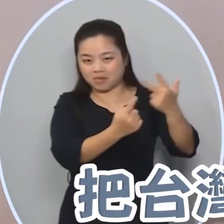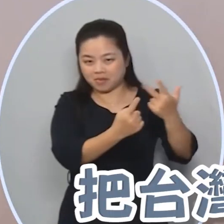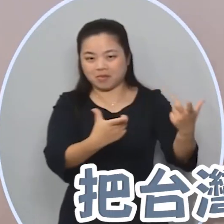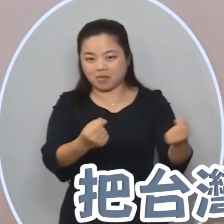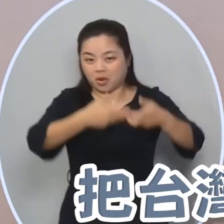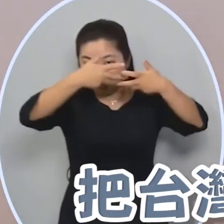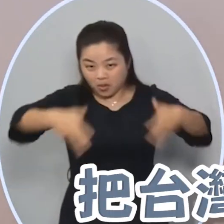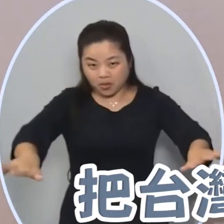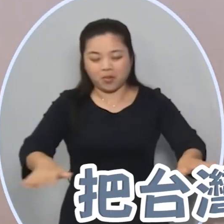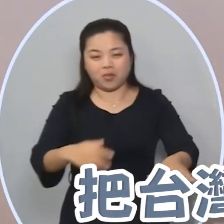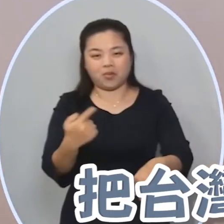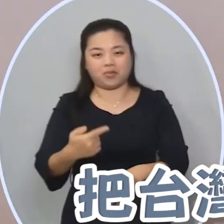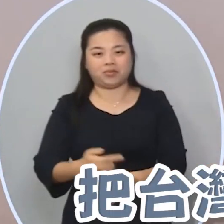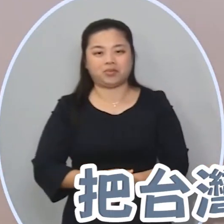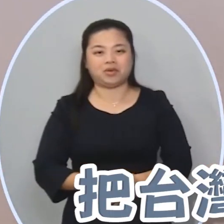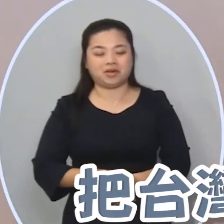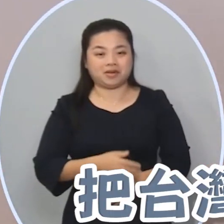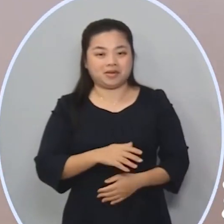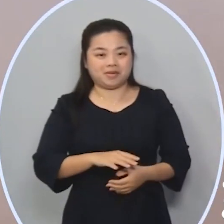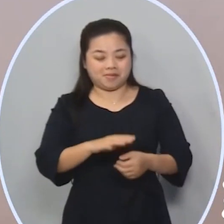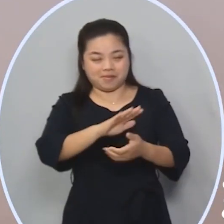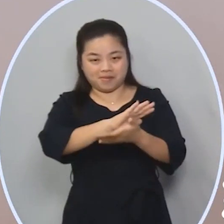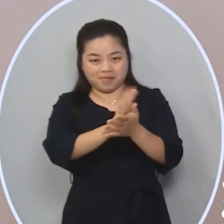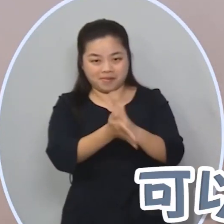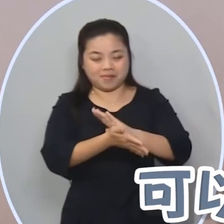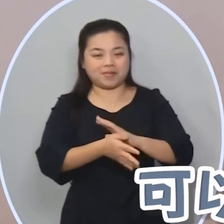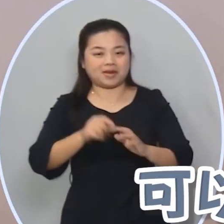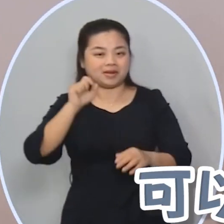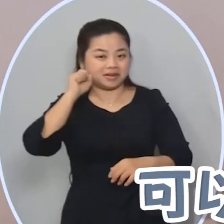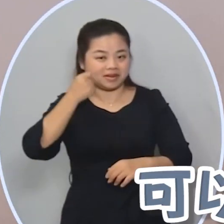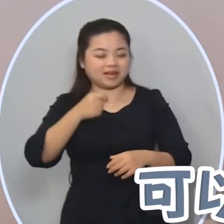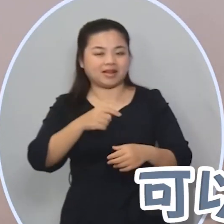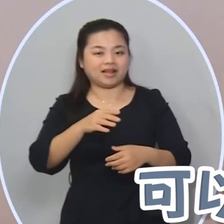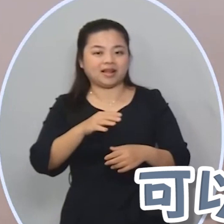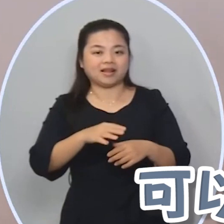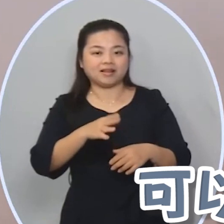步，把台湾打造这个有氧的王国，然后我们嘉义可以当做